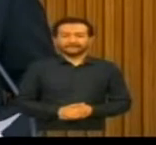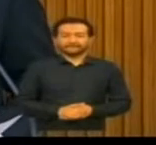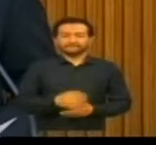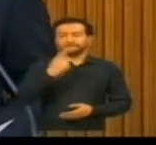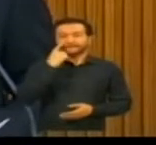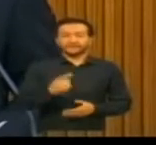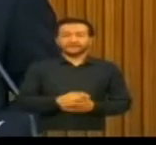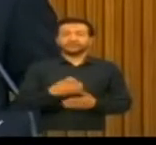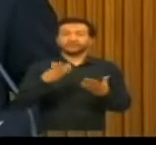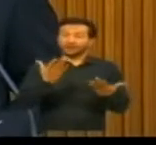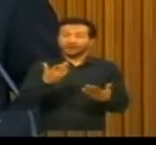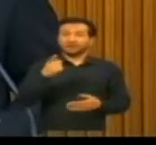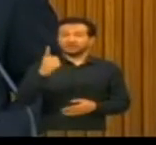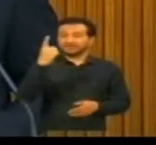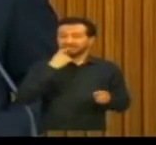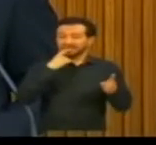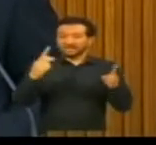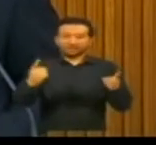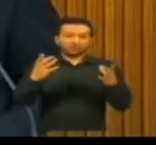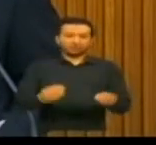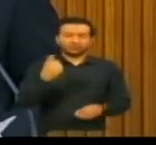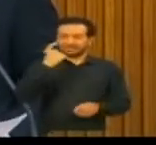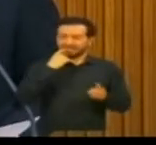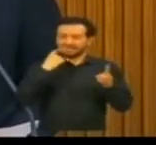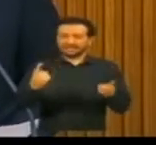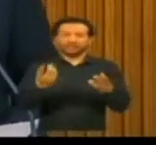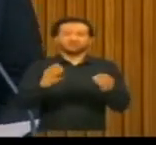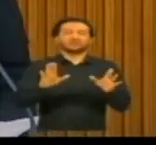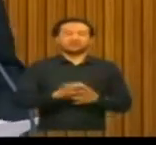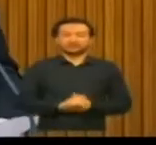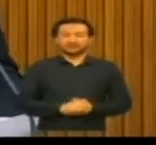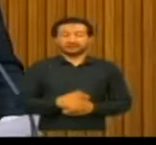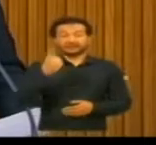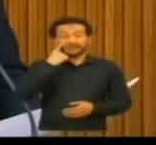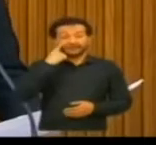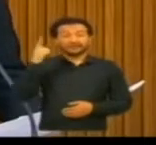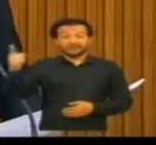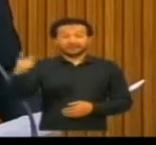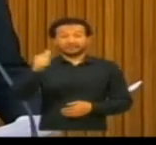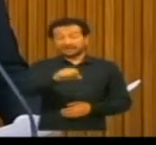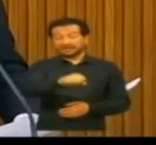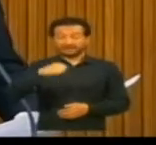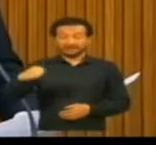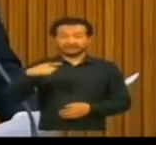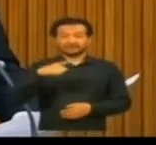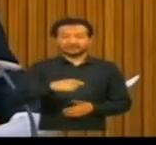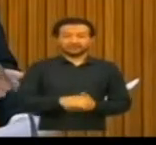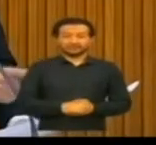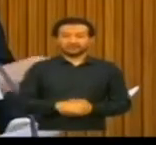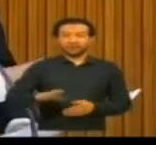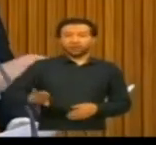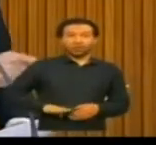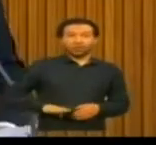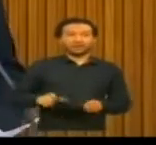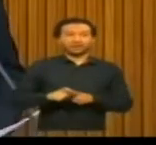Bakın, daha üzerinden bir yıl geçmedi bunun. Bir yıl geçmedi. Devletin hazinesini damada